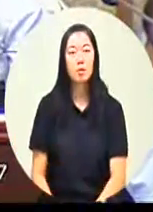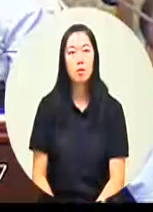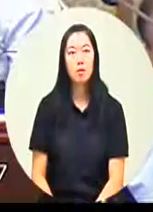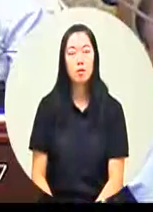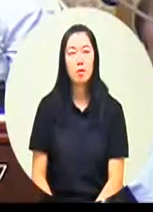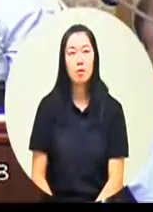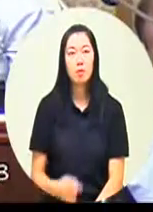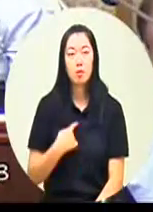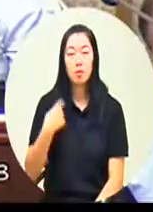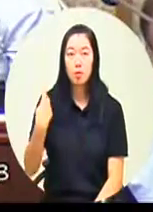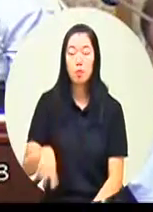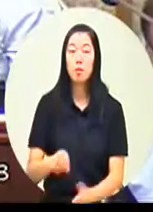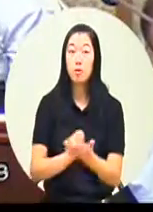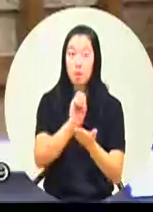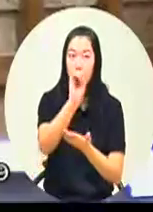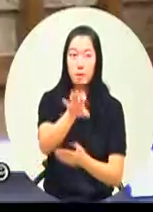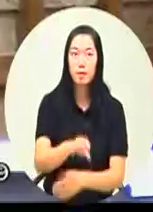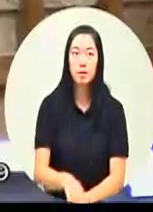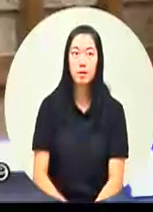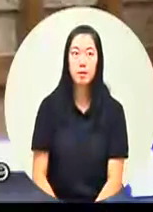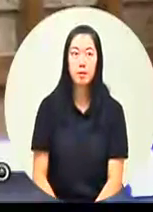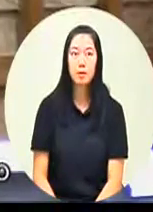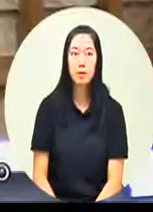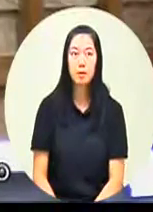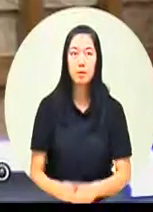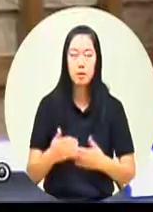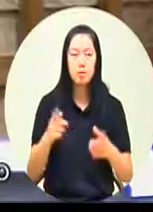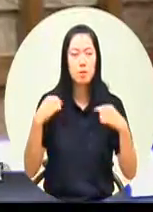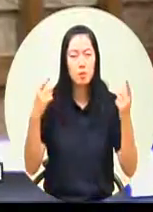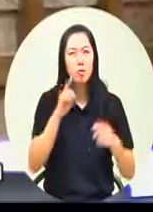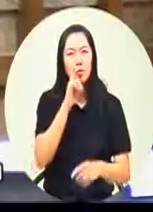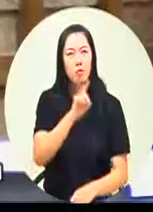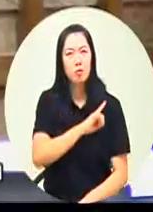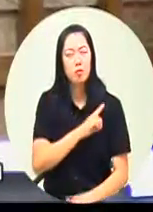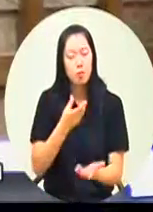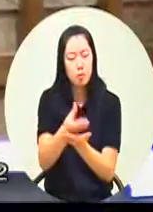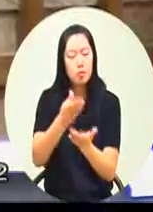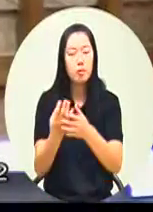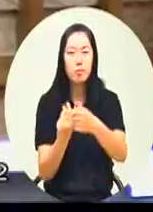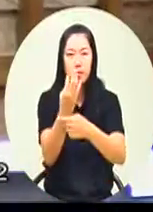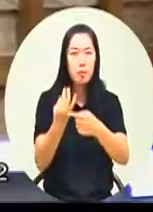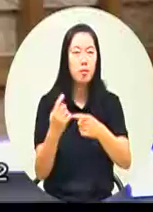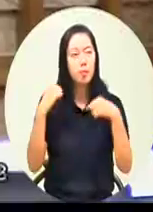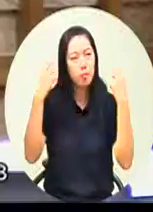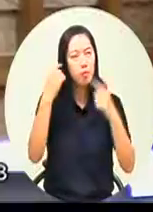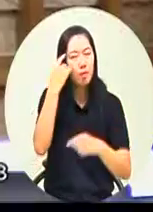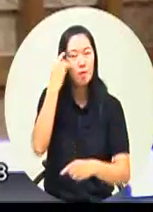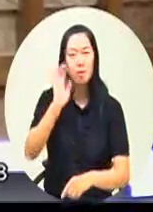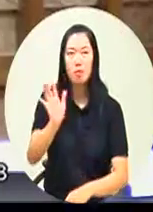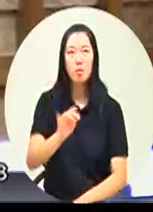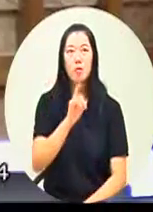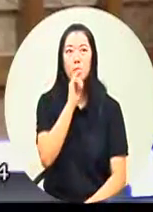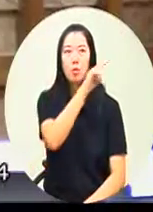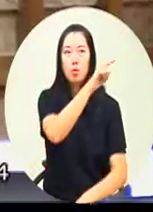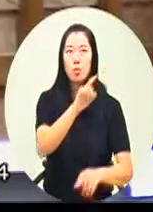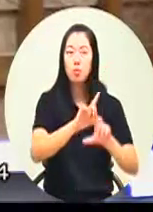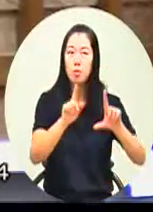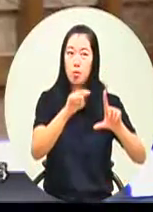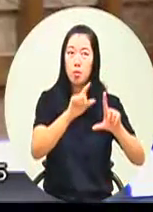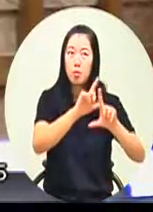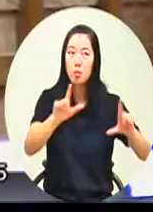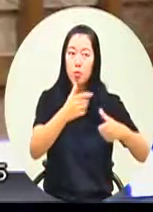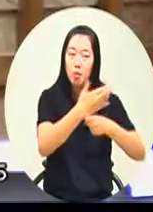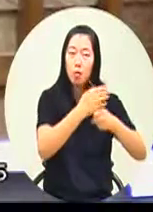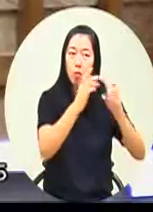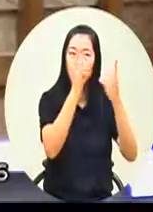跟你再报告一下哈。那唔好定想讲自偿率啦，你有没有想到大鲁阁的一个开发？我们那时候捷